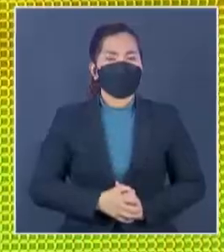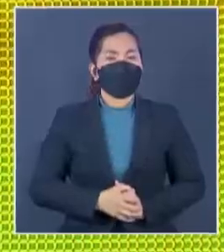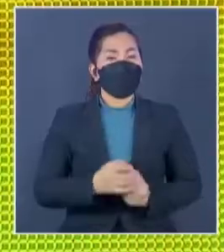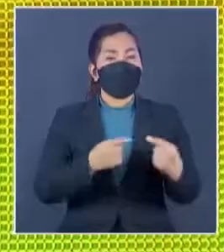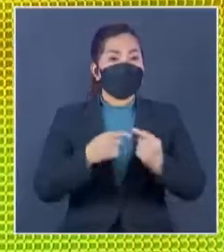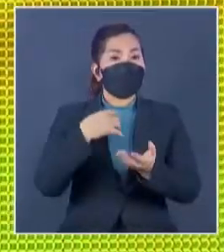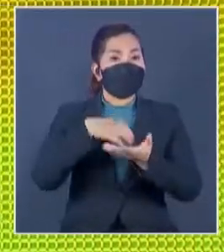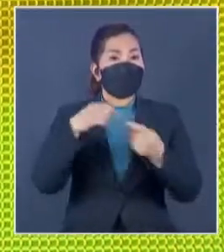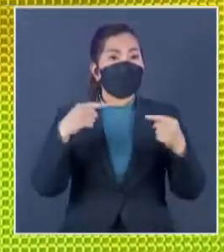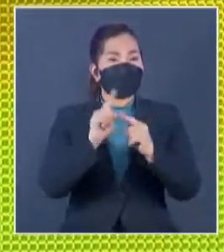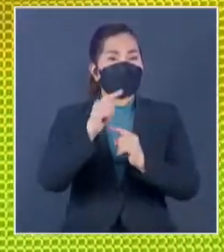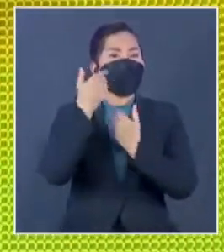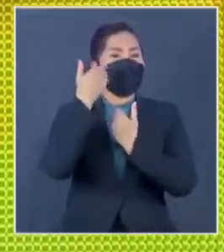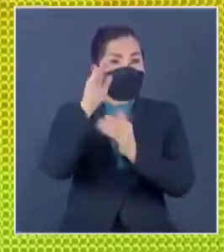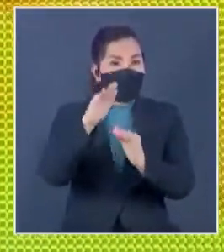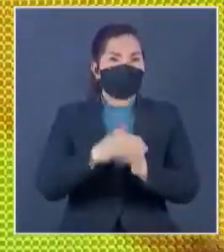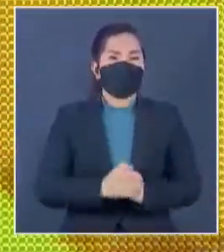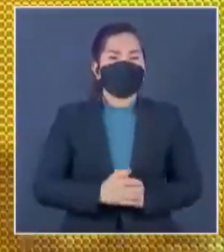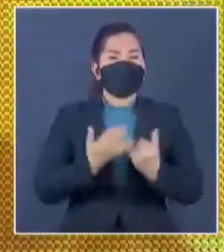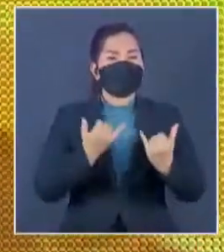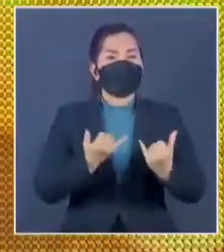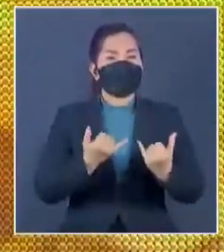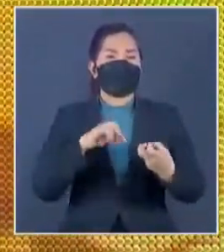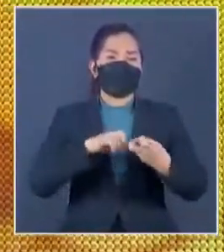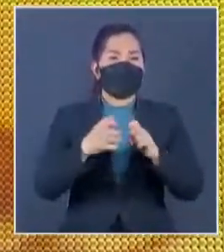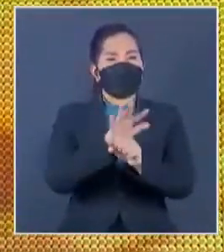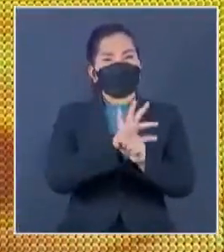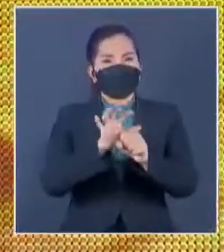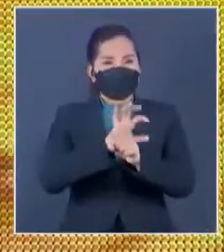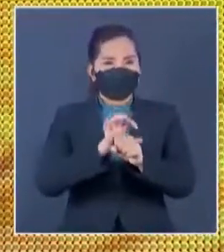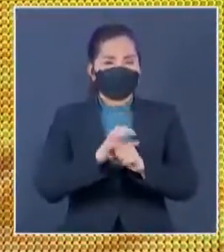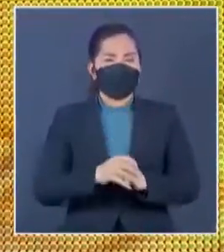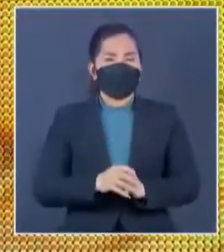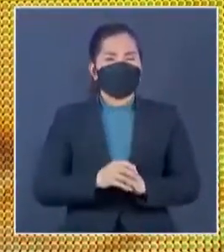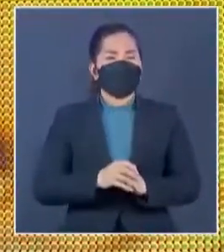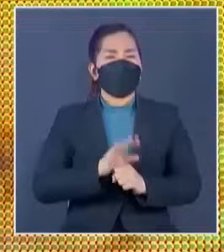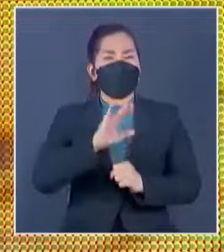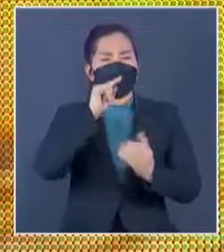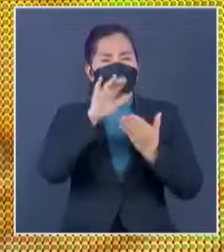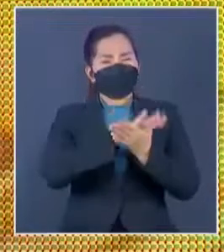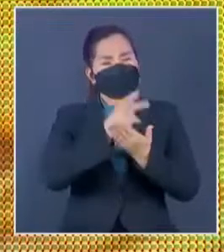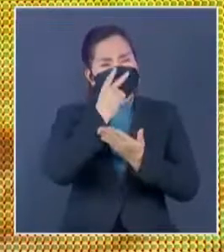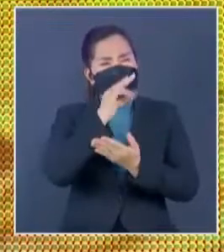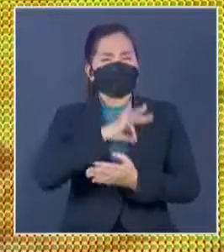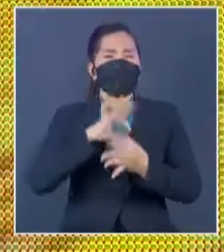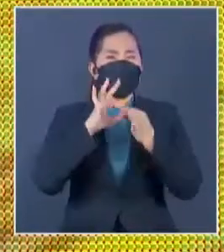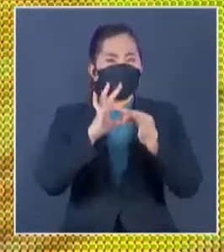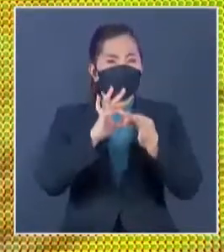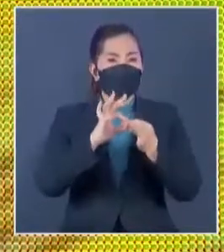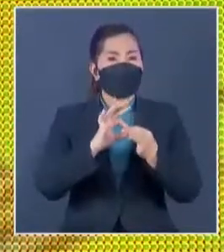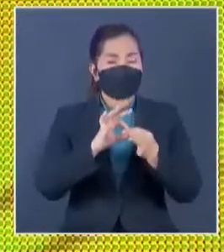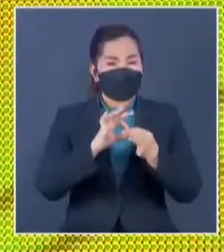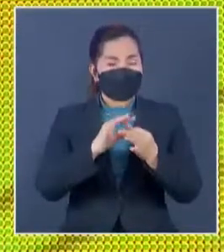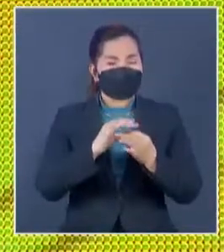่อกันที่เรื่องราวของการส่งออกนะคะแม้ว่าตอนนี้สถานการณ์โควิด19ในประเทศเราก็ยังดูน่าเป็นห่วงอยู่แต่ว่าเข